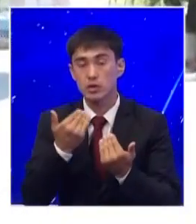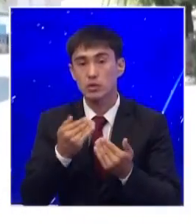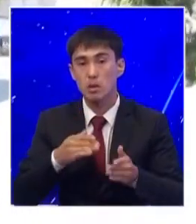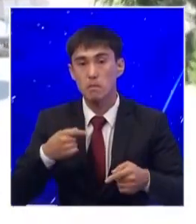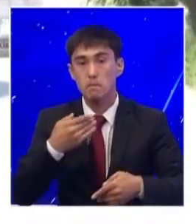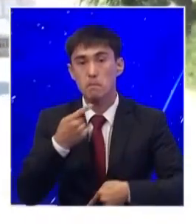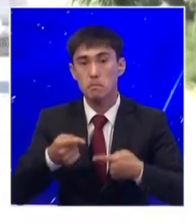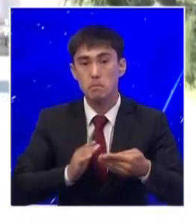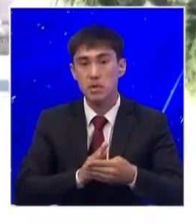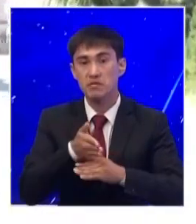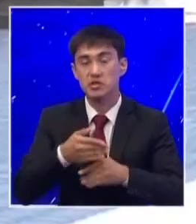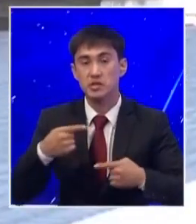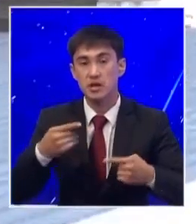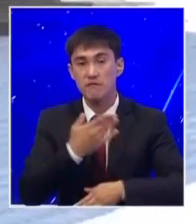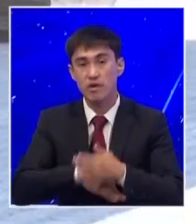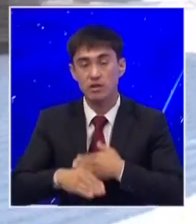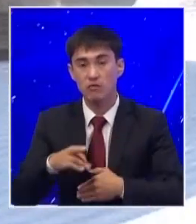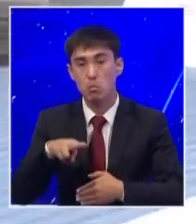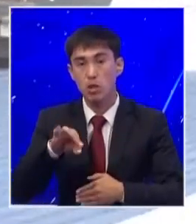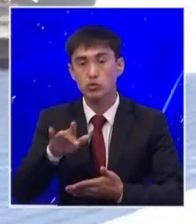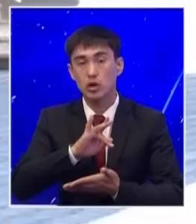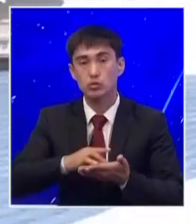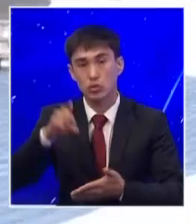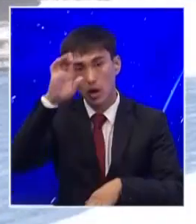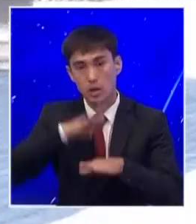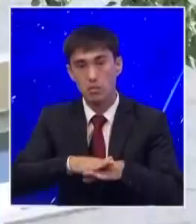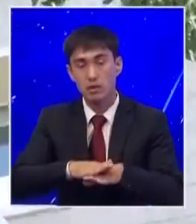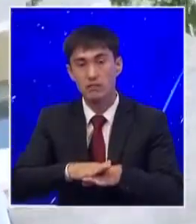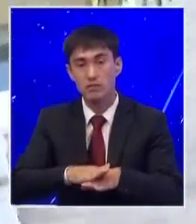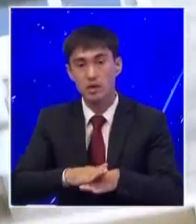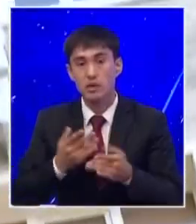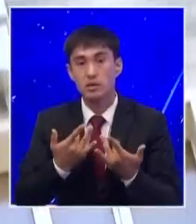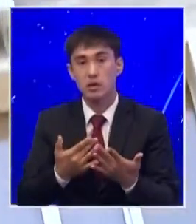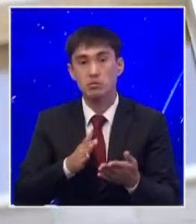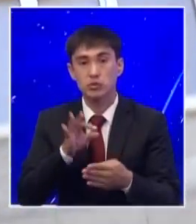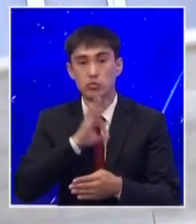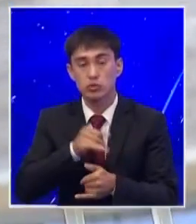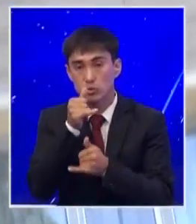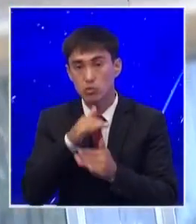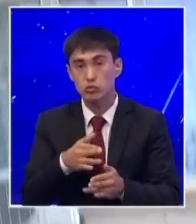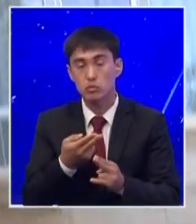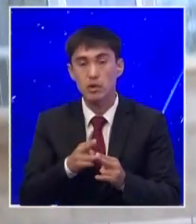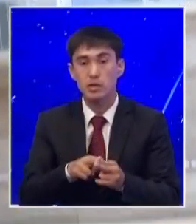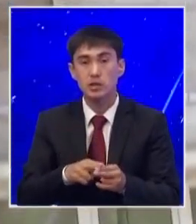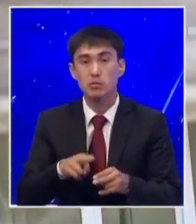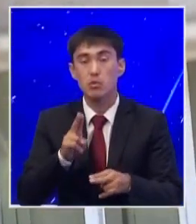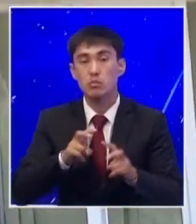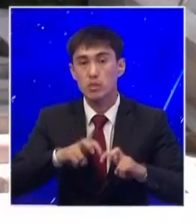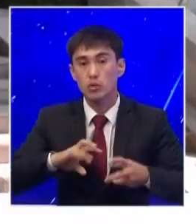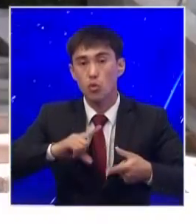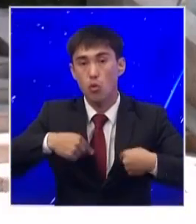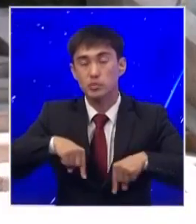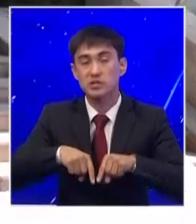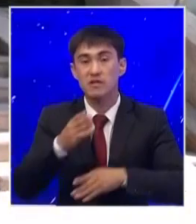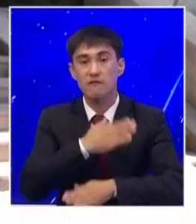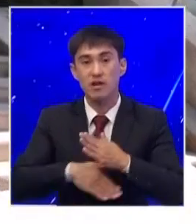передвижения инвалидов. Кроме того, даже пандус городского акимата совершенно не подходит для использования. Поэтому инспектор общества